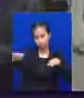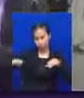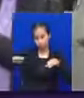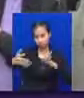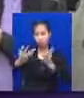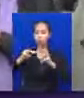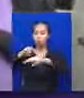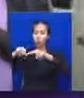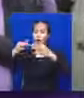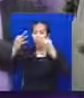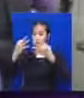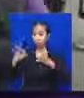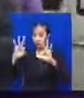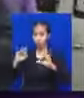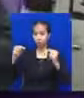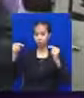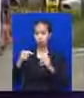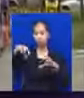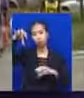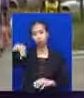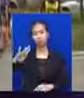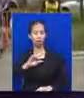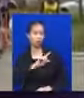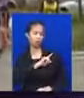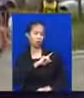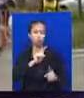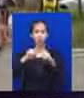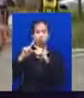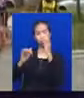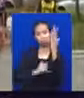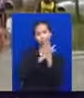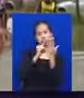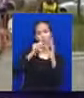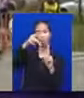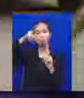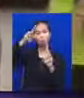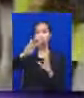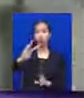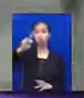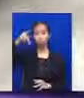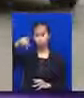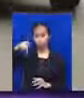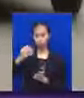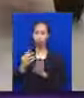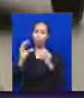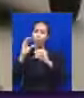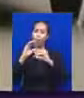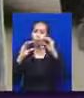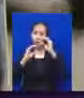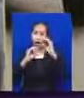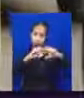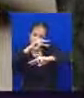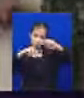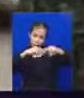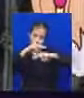พร้อมฟรีกับหน่วยงานภาคเอกชนกว่า 2,000 แห่งทั่วประเทศที่เข้าร่วมโครงการตรวจรถก่อนใช้เดินทางปลอดภัยกับกรมการ